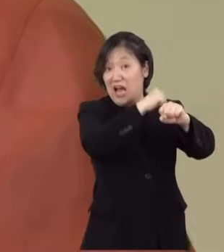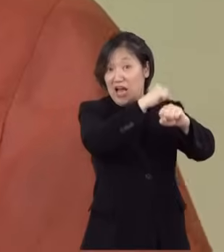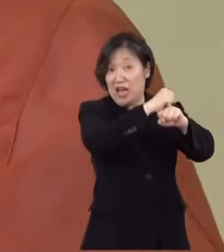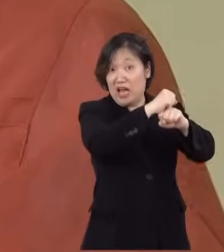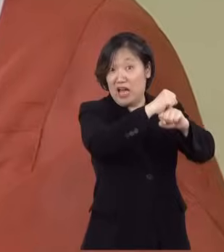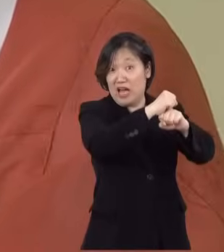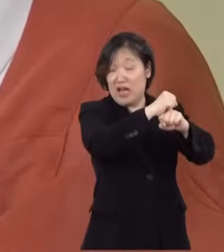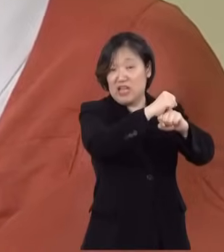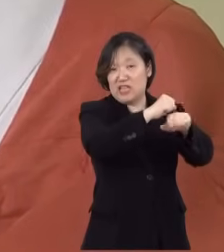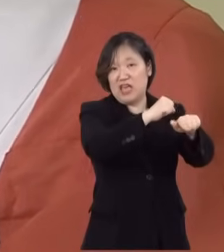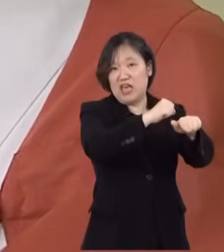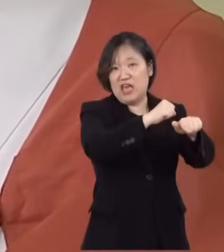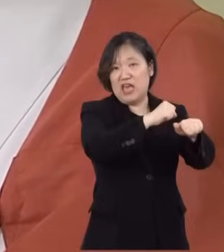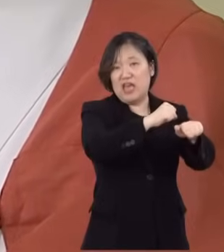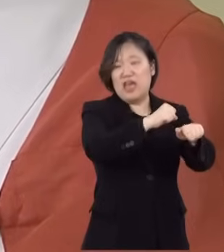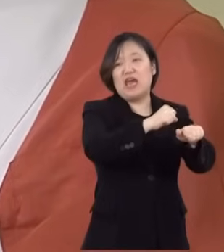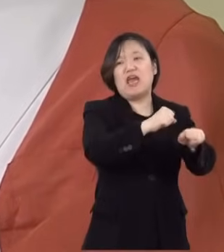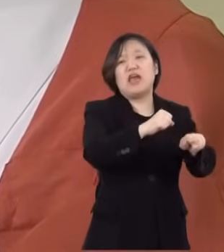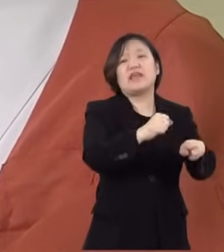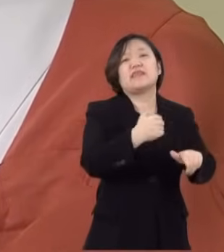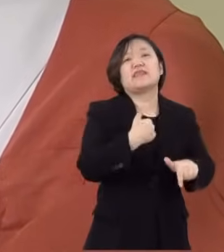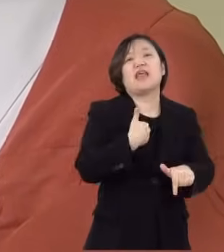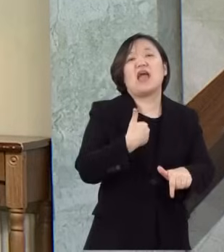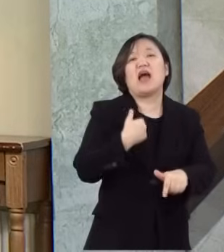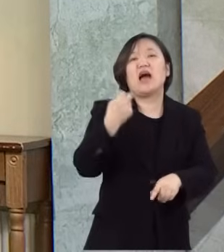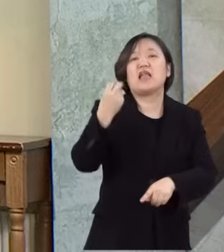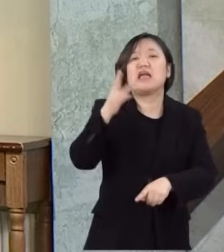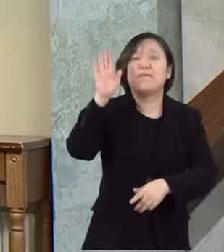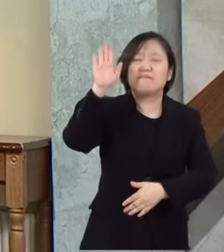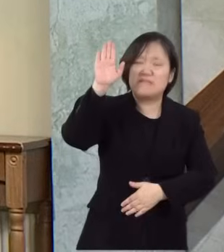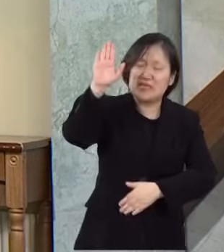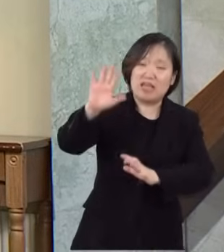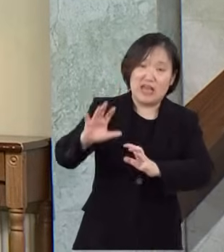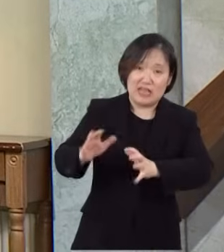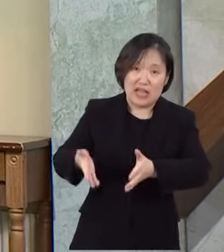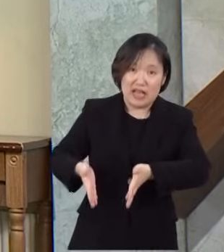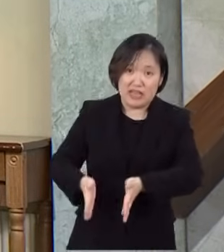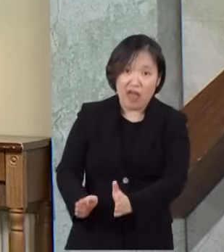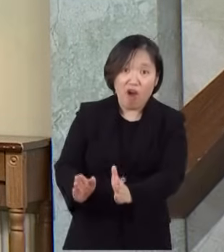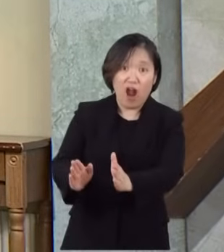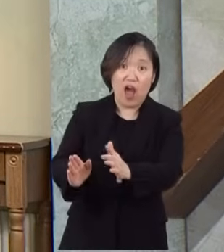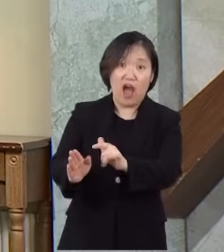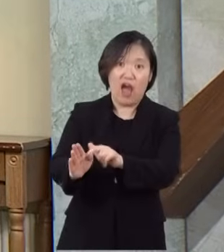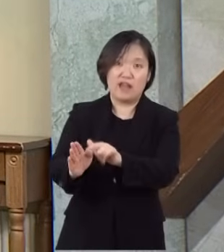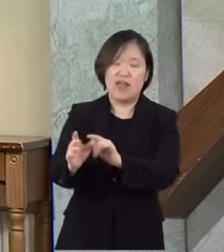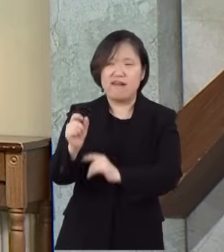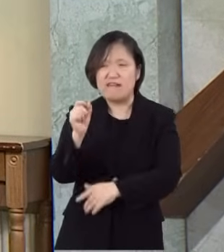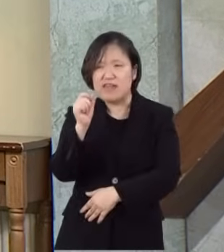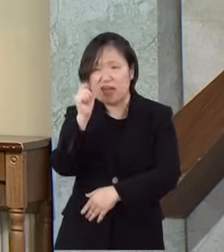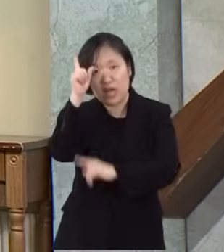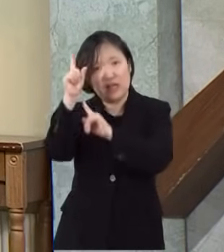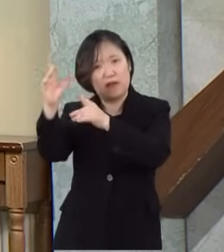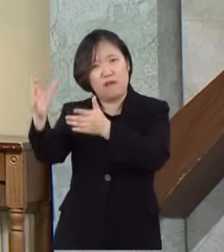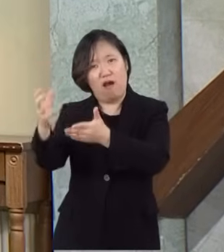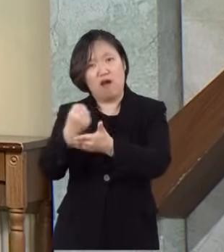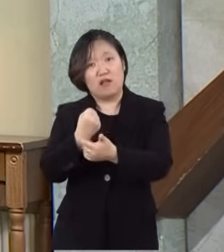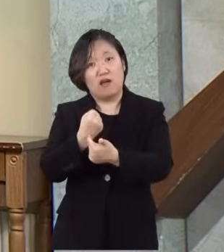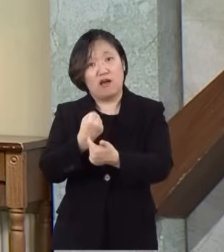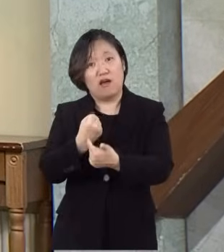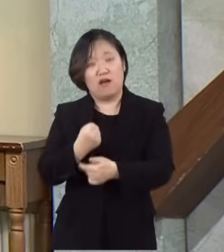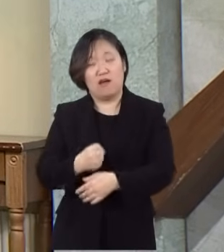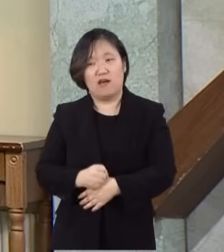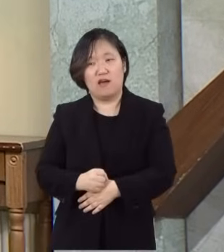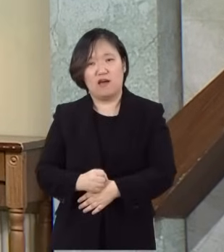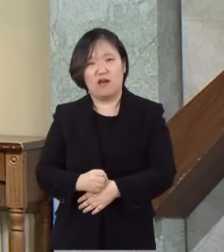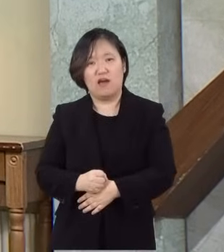공덕으로 저도 미래 세상에 반드시 깨달음을 얻어서 부처님과